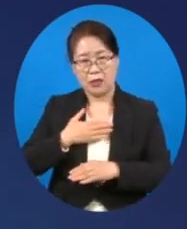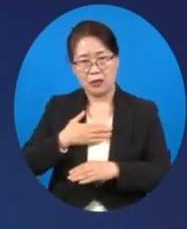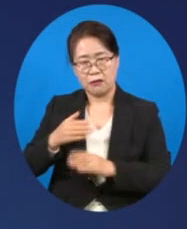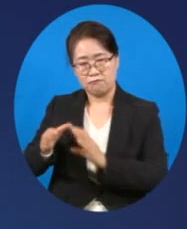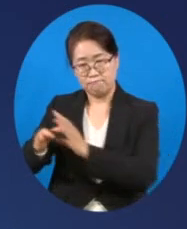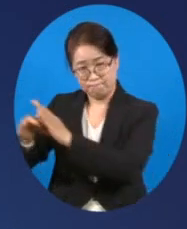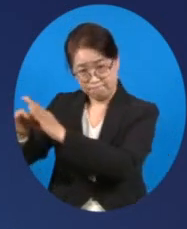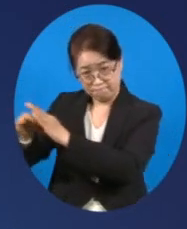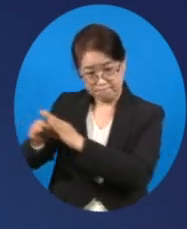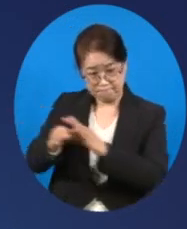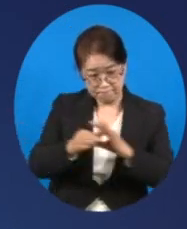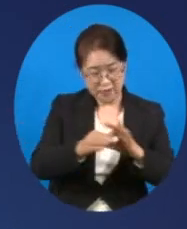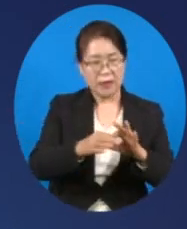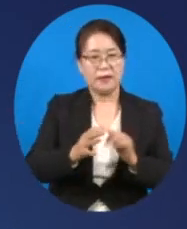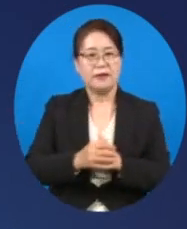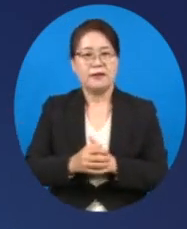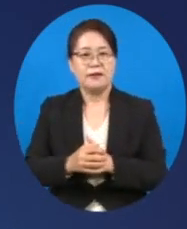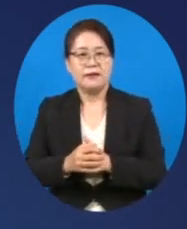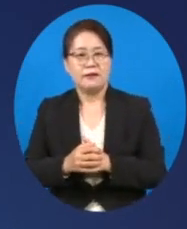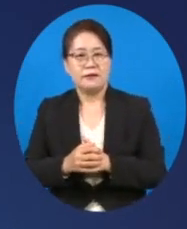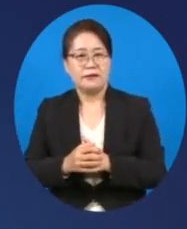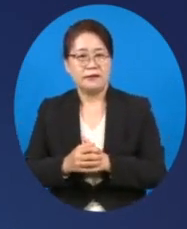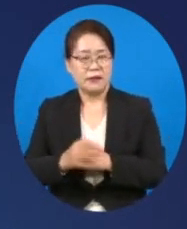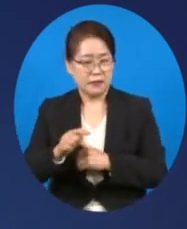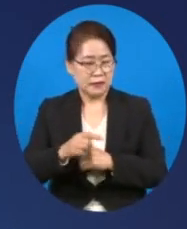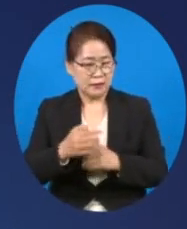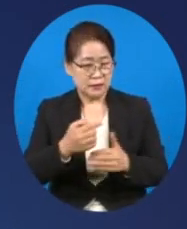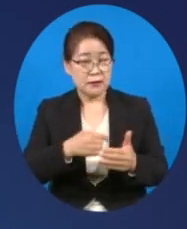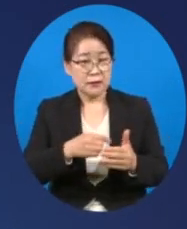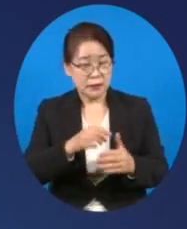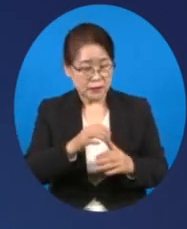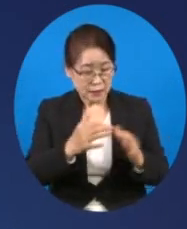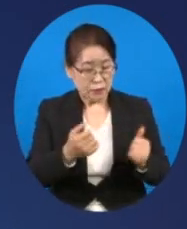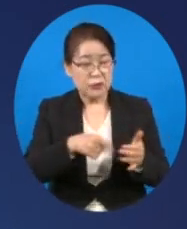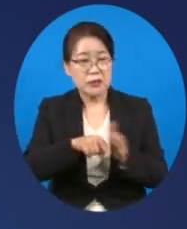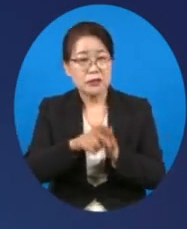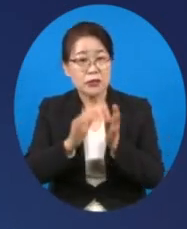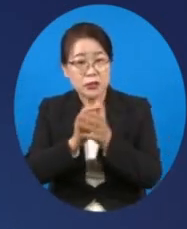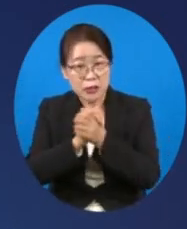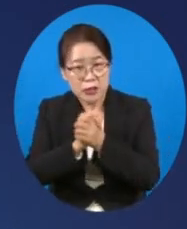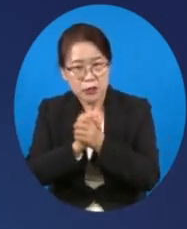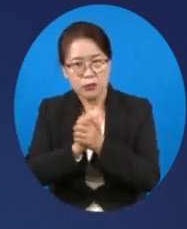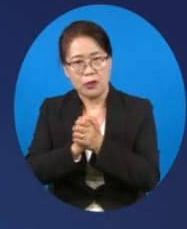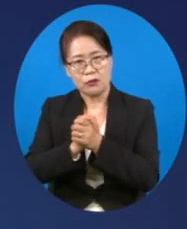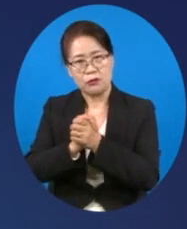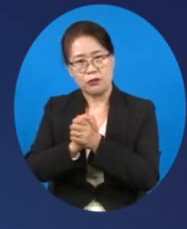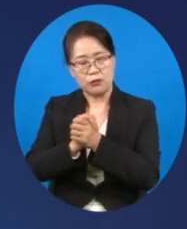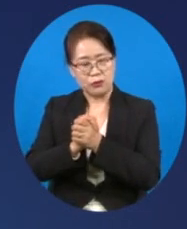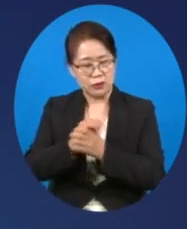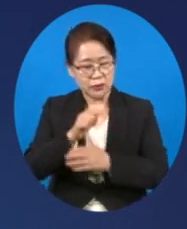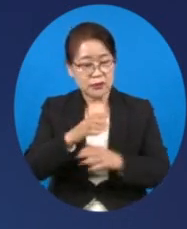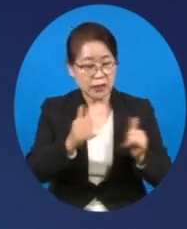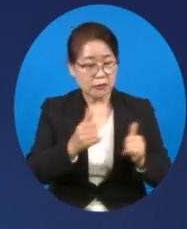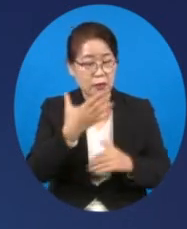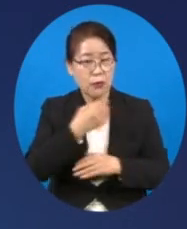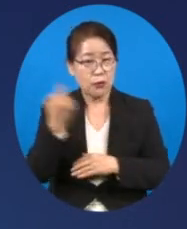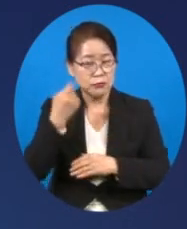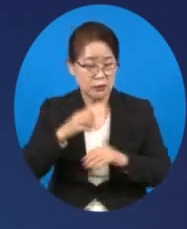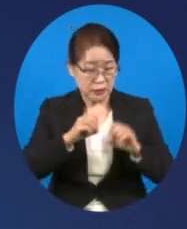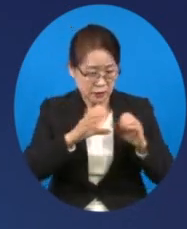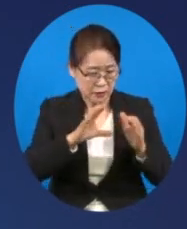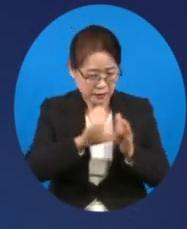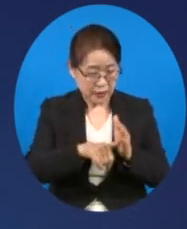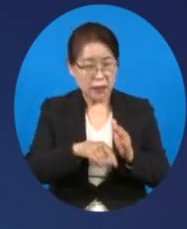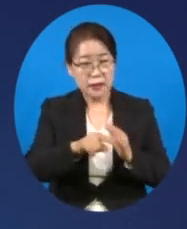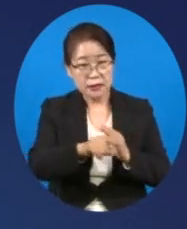내가 누군가를 품고 그래서 그 사람을 위해서 기도하고 그 사람에게 복음을 전할 때에 그 복음을